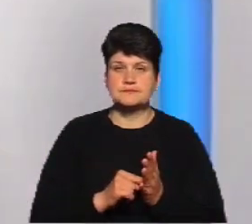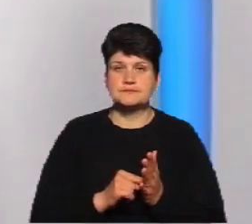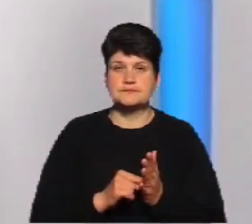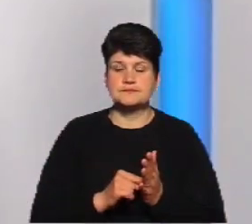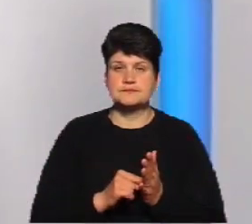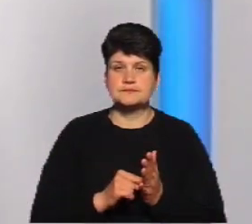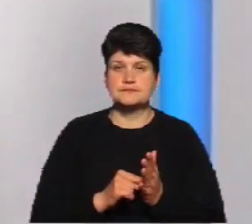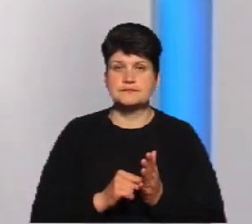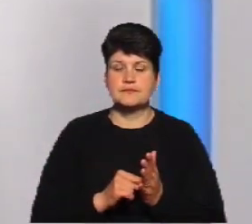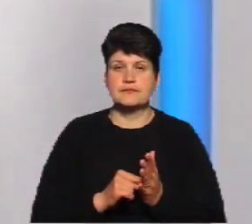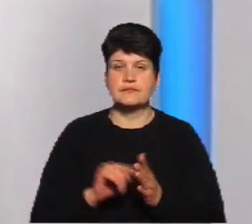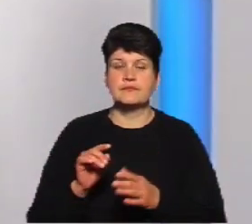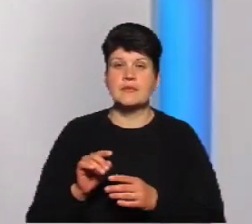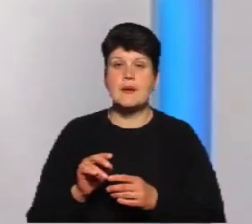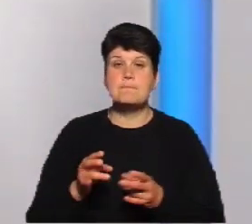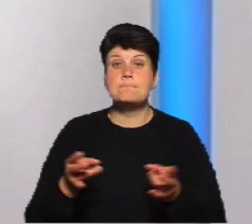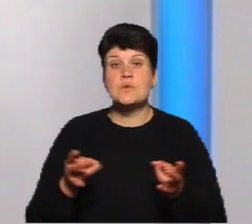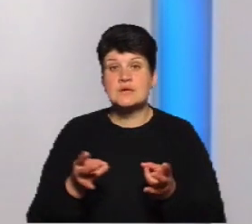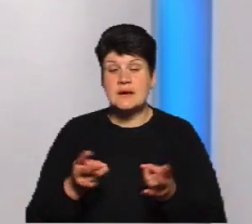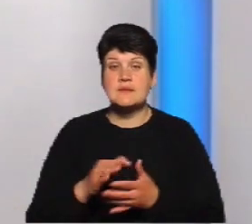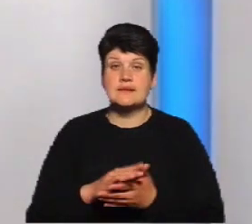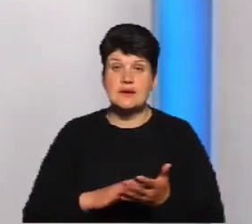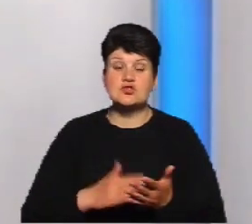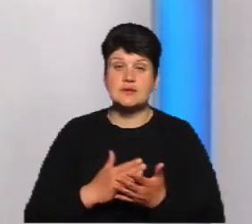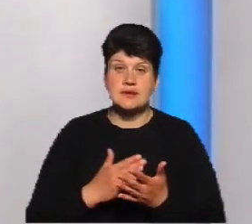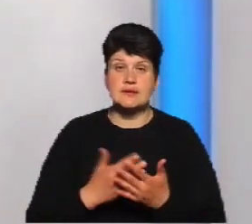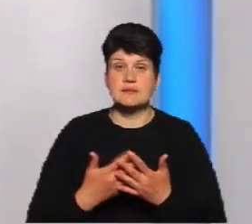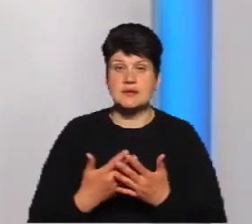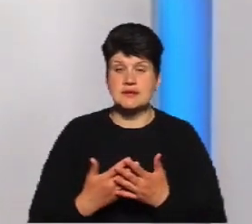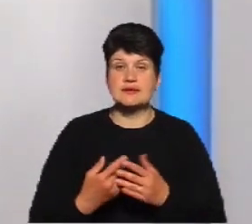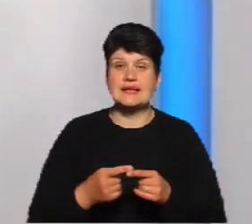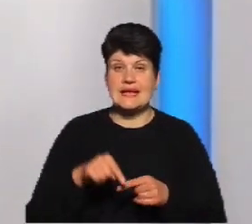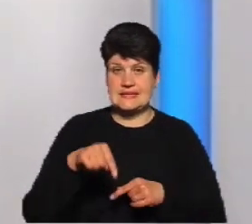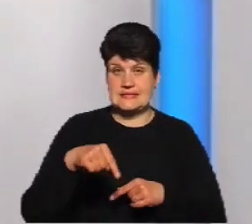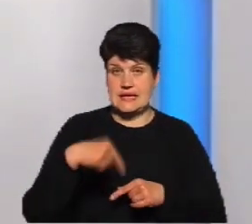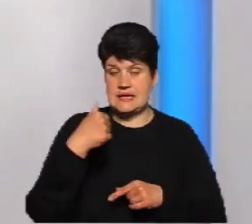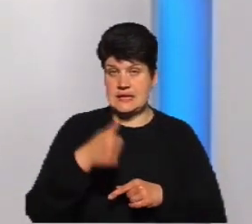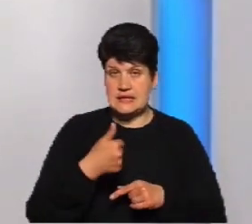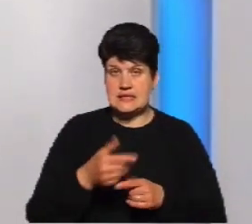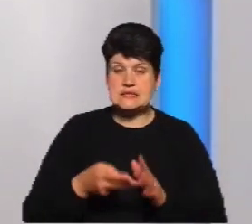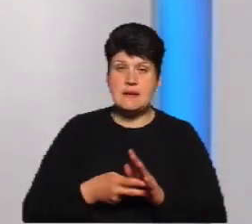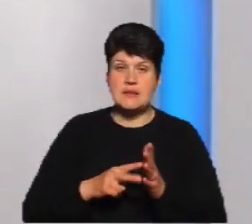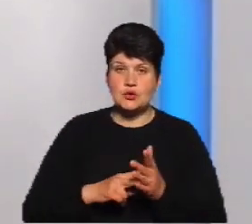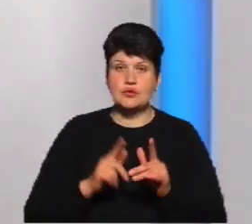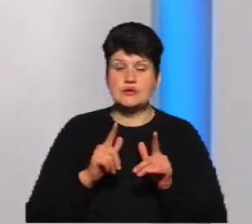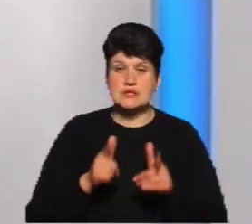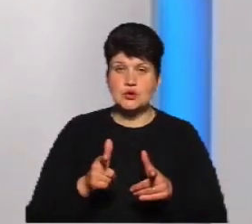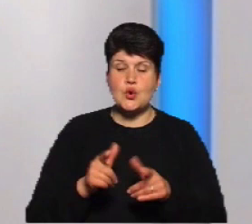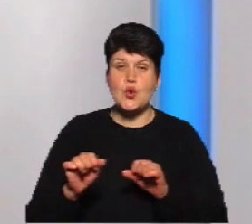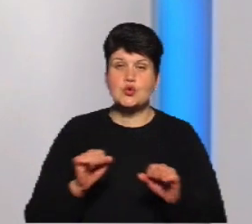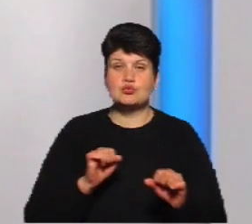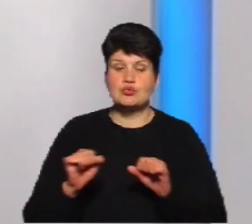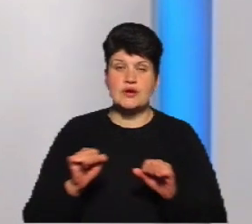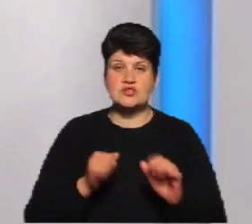Ну, а по потребі і далі є, от, скажімо, на цей рік заплановано, згідно з розпорядженням Кабінету